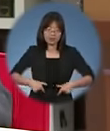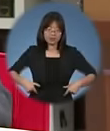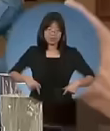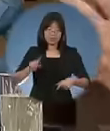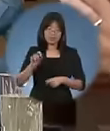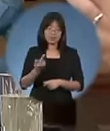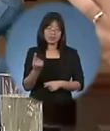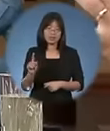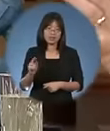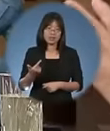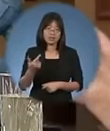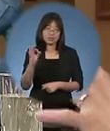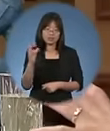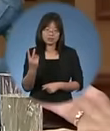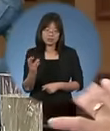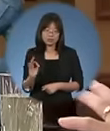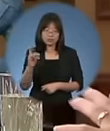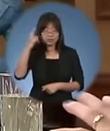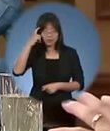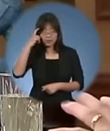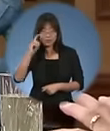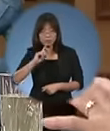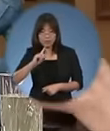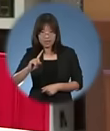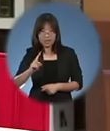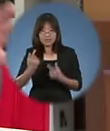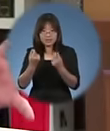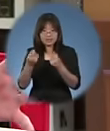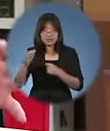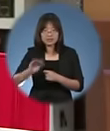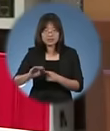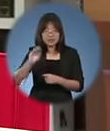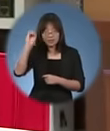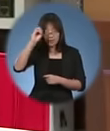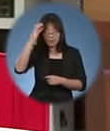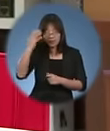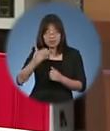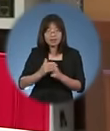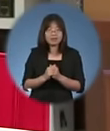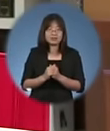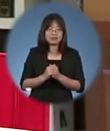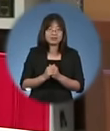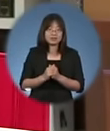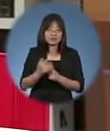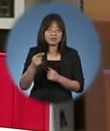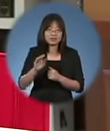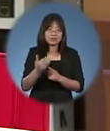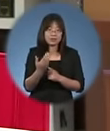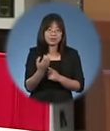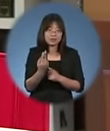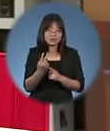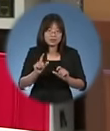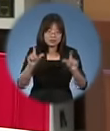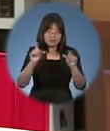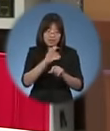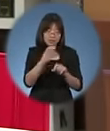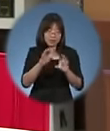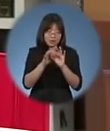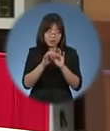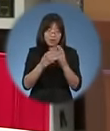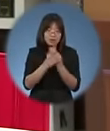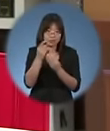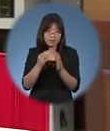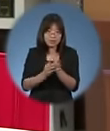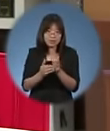정신이에요. 그 이 이렇게 관용적인 나라인데 갑자기 이 1492년 카톨릭에 의해서 통일이